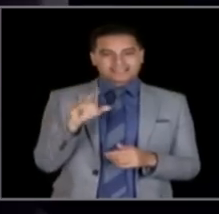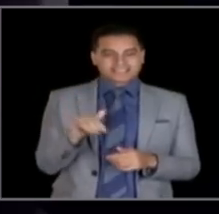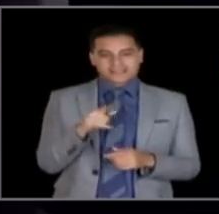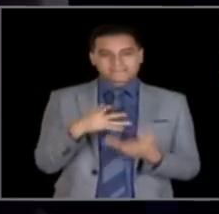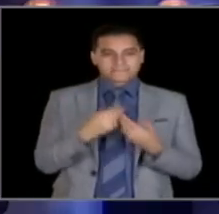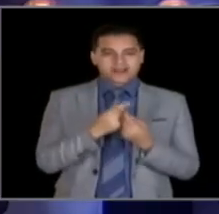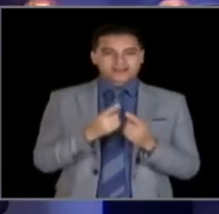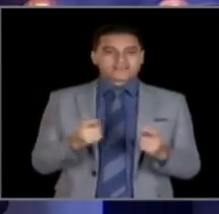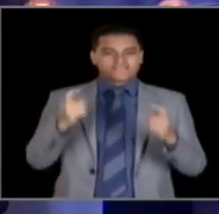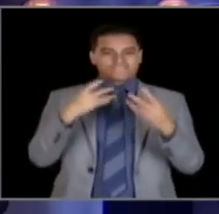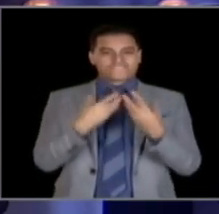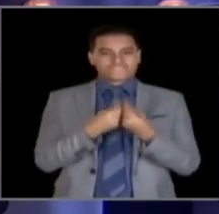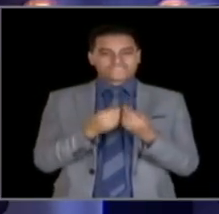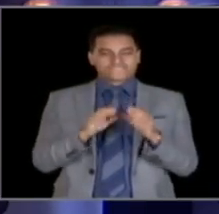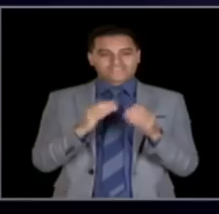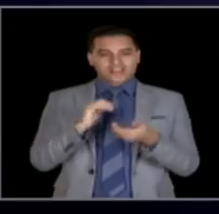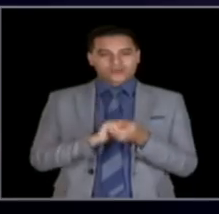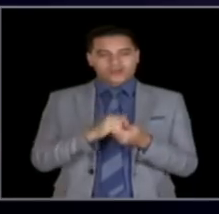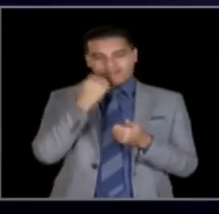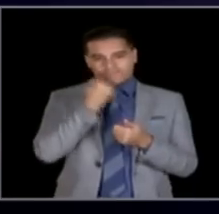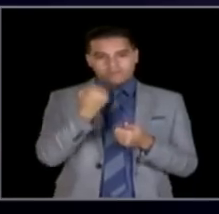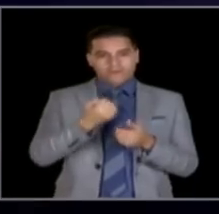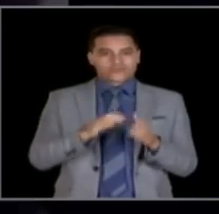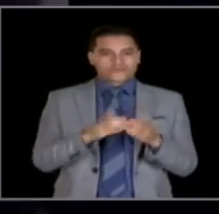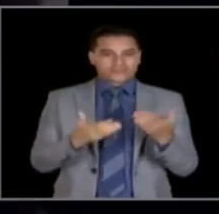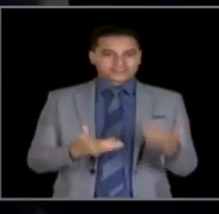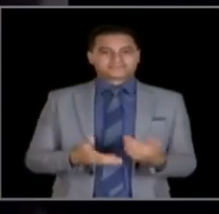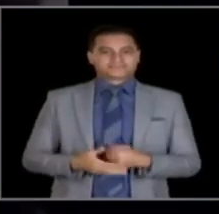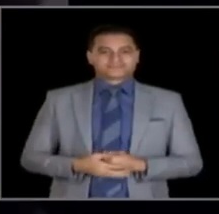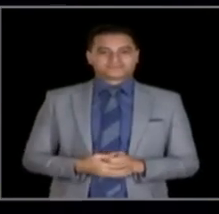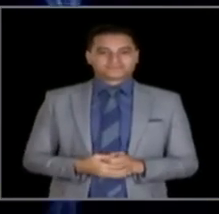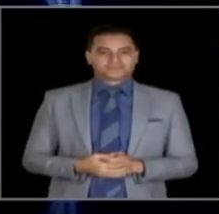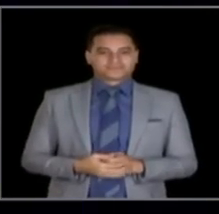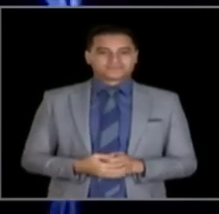مع فريق الوعد. ألف مبروك أليجيترز.